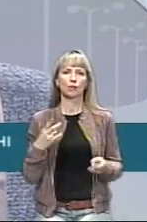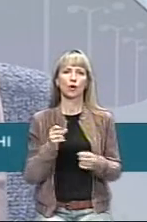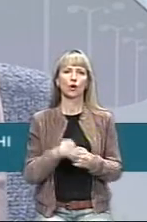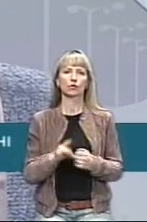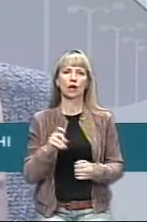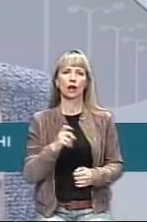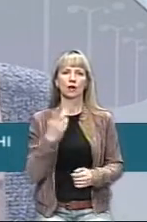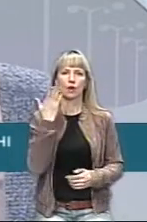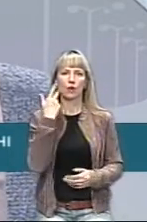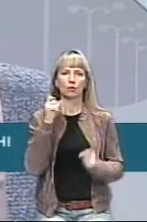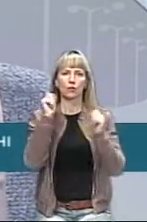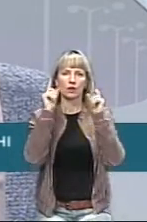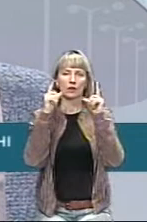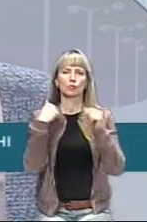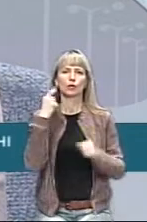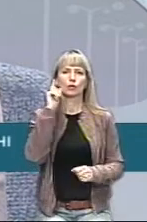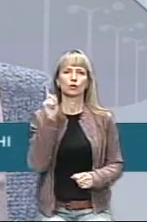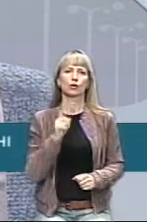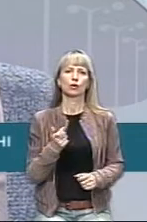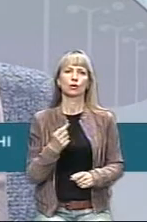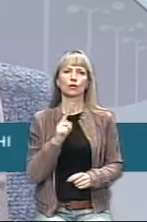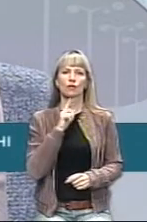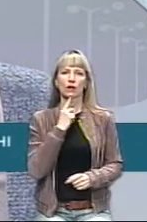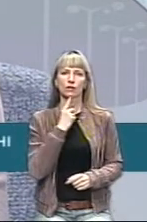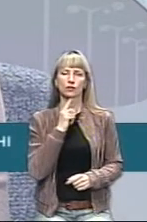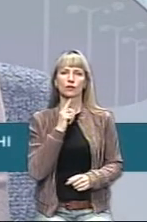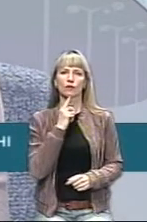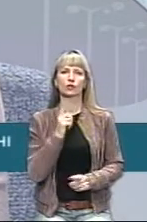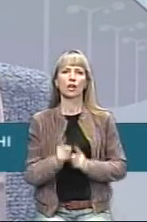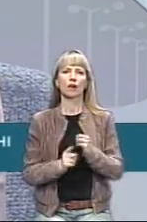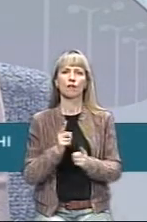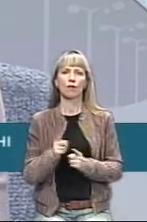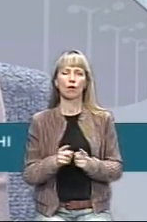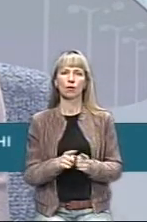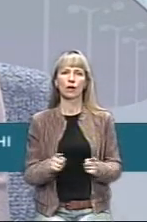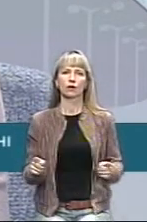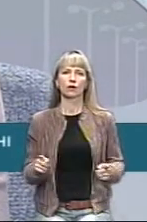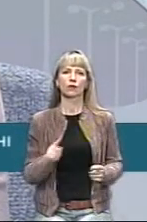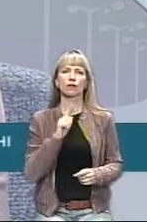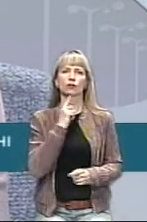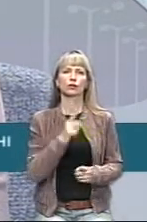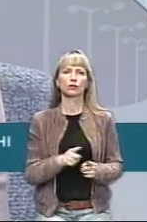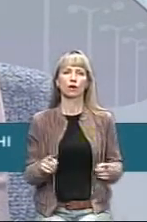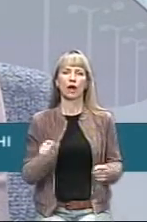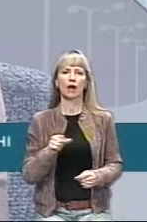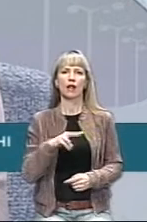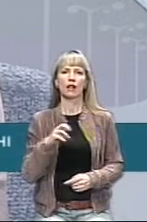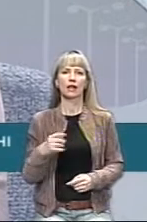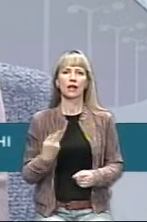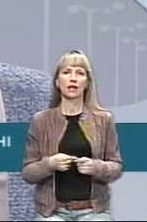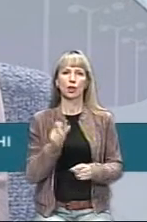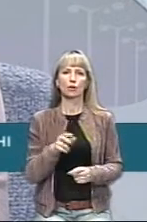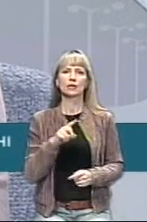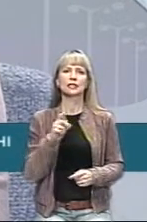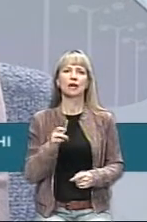ми прокидаємося, і нам здається, що щось дуже важко, важко реформа проходить або важко ще щось проходить, але ці люди